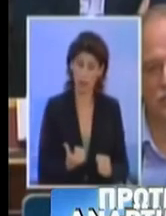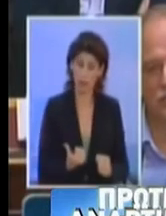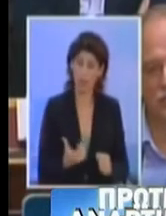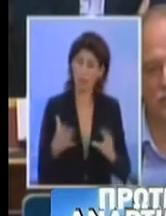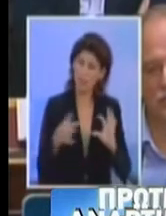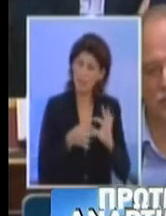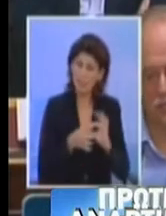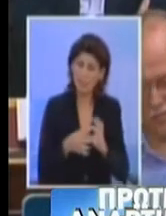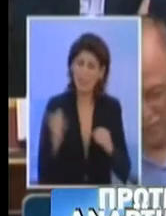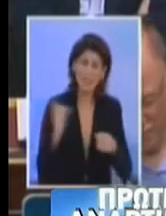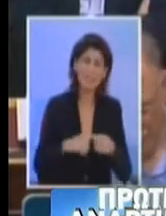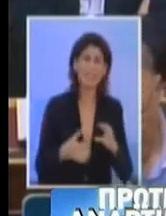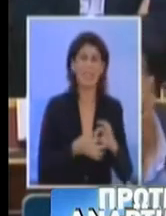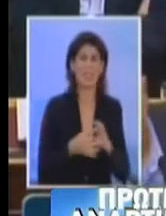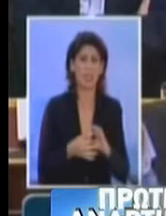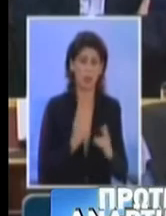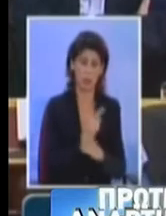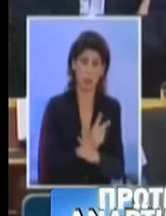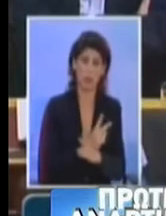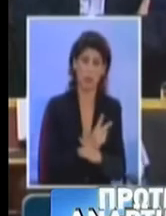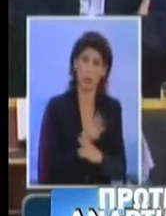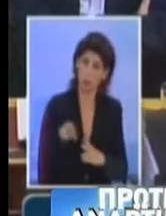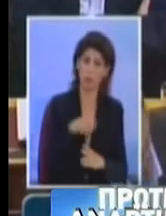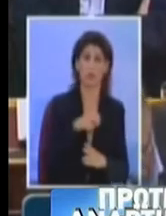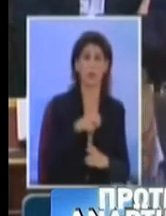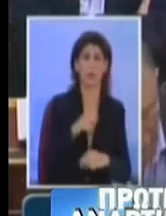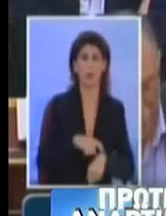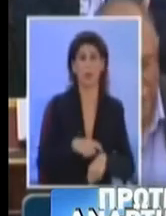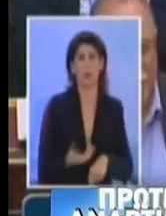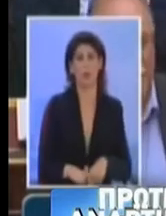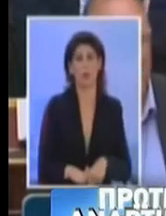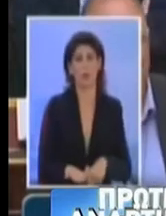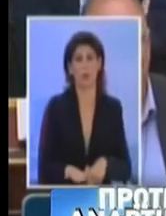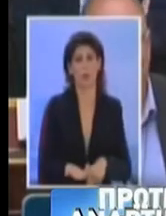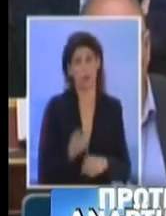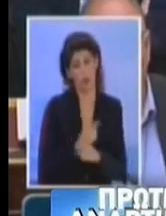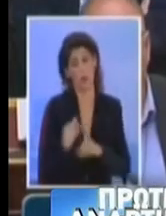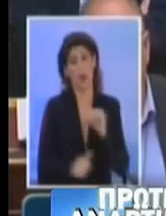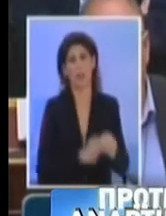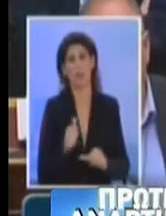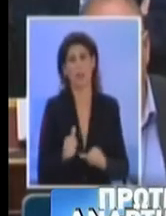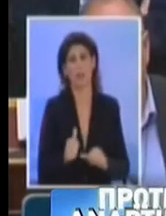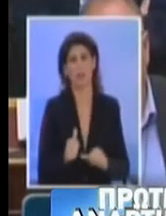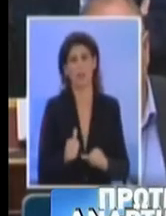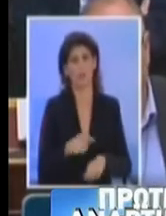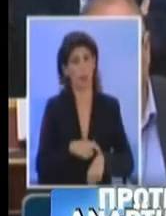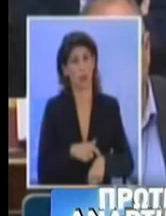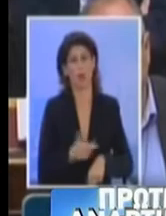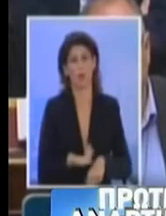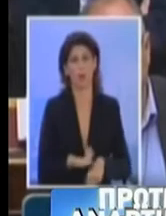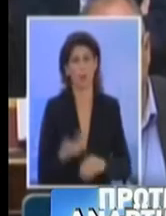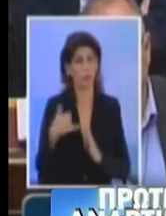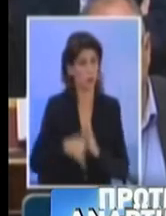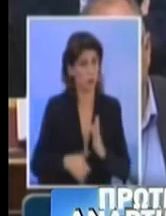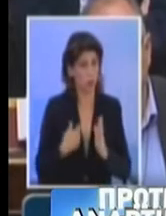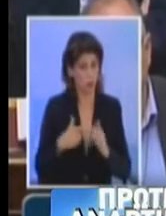και να τον αντικαθιστά, να του παίρνει και τον χρόνο. Επί της ουσίας να τον υποκαθιστά. Επί της ουσίας εγώ